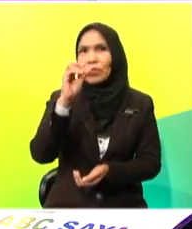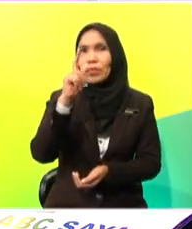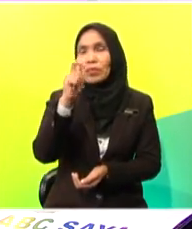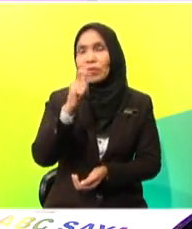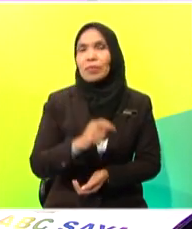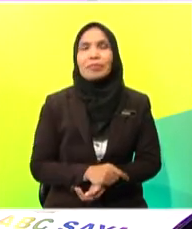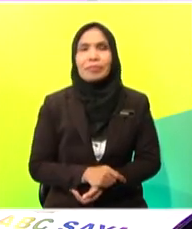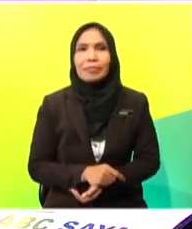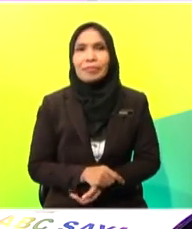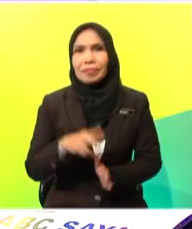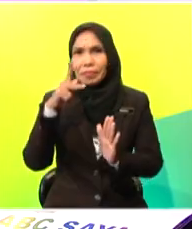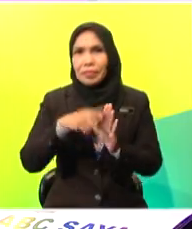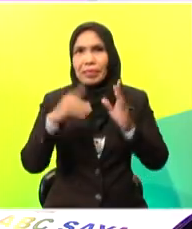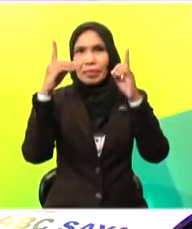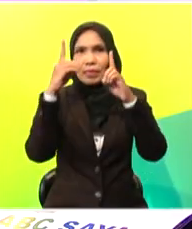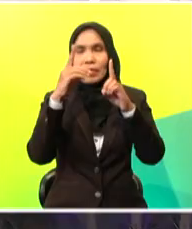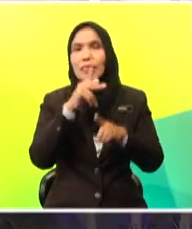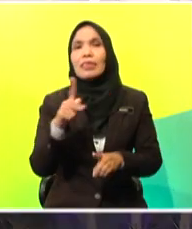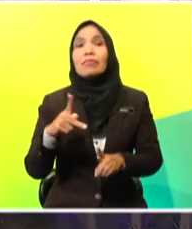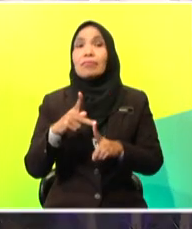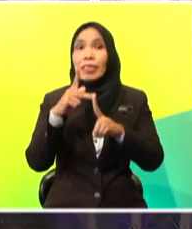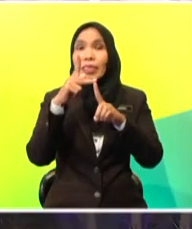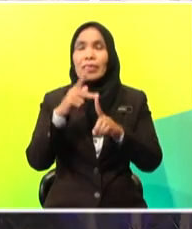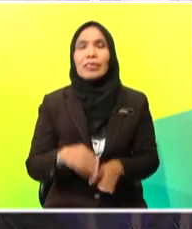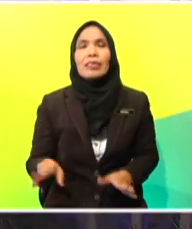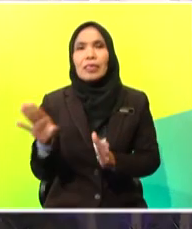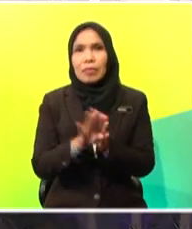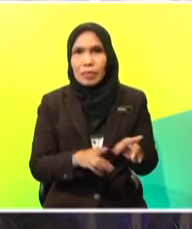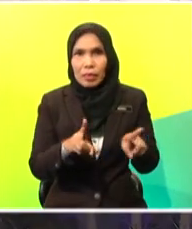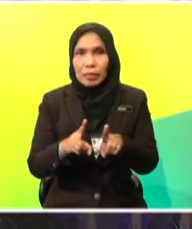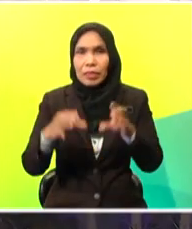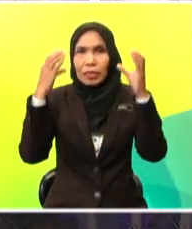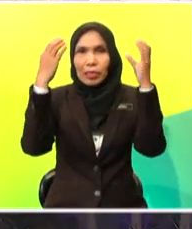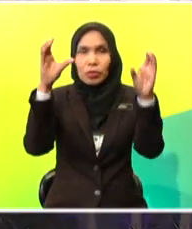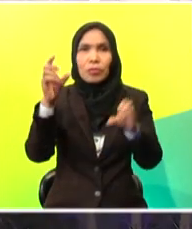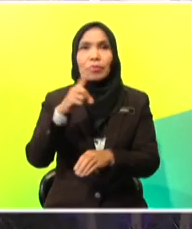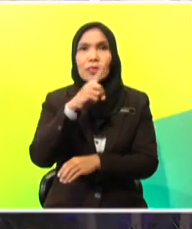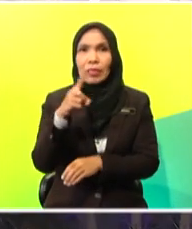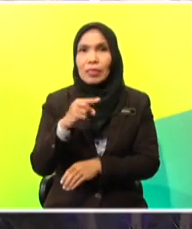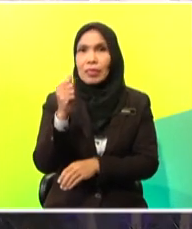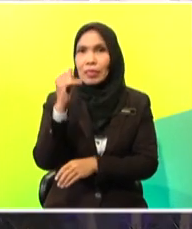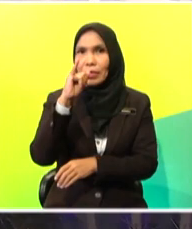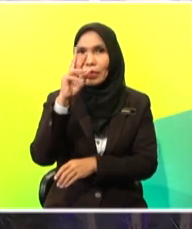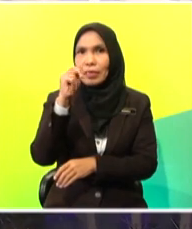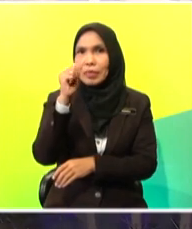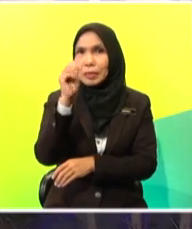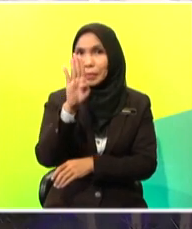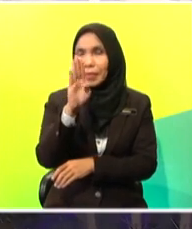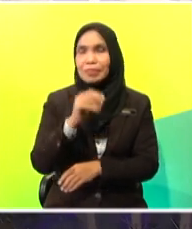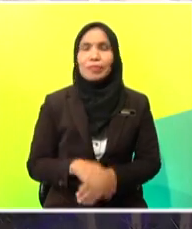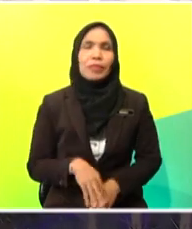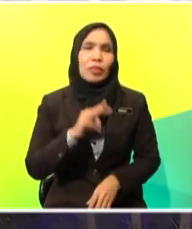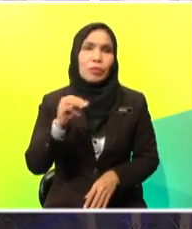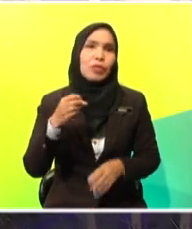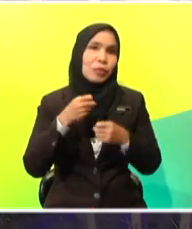bersama Cikgu Zainab sego murid-murid udah bersedia situ pun anak mulkan kelas pembelajaran